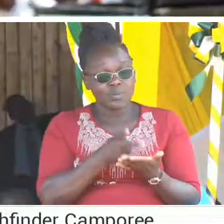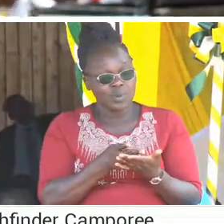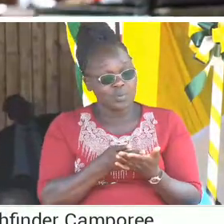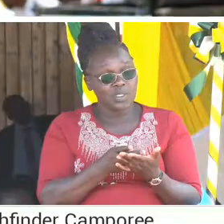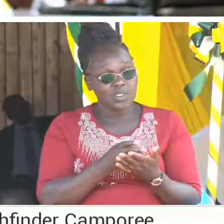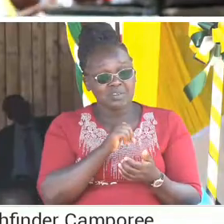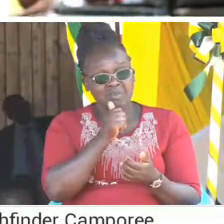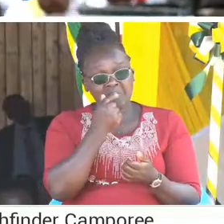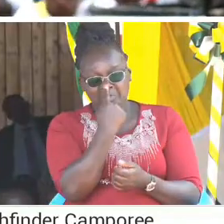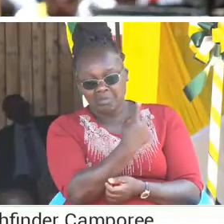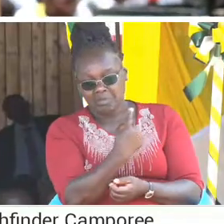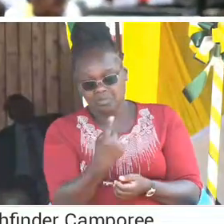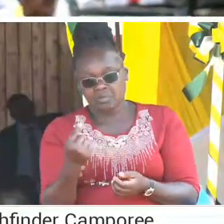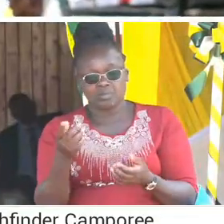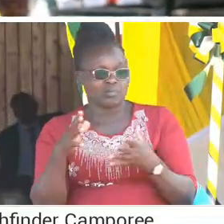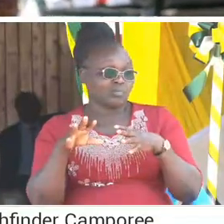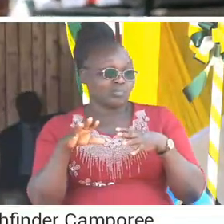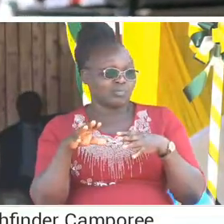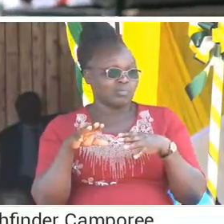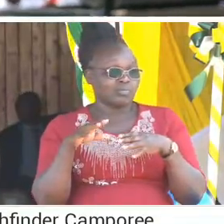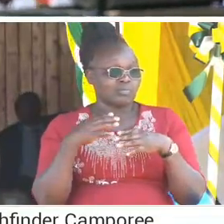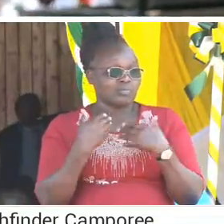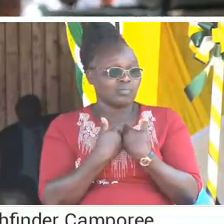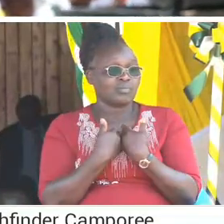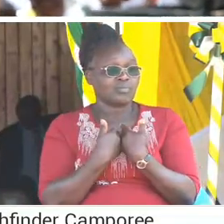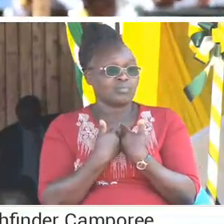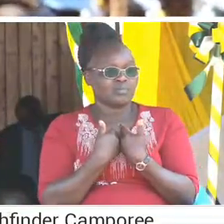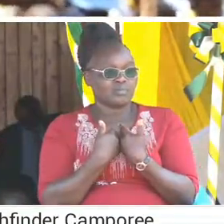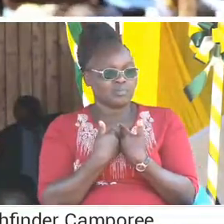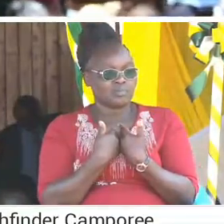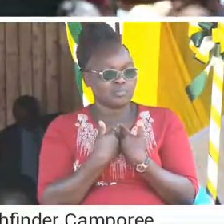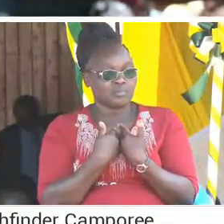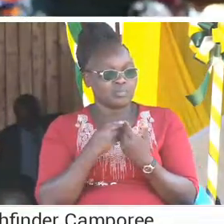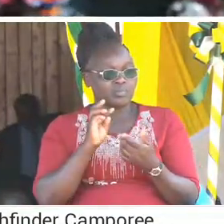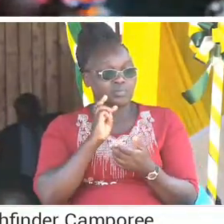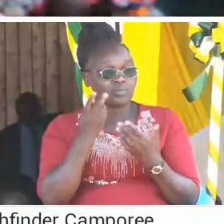ataipata. Yaani tunayo ahadi. We have a